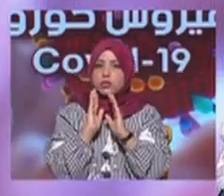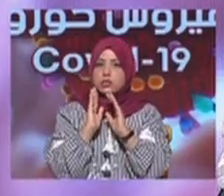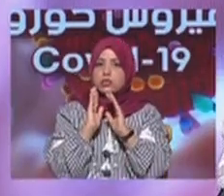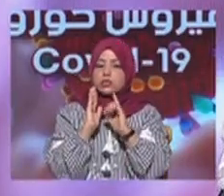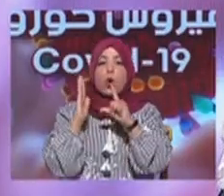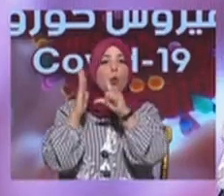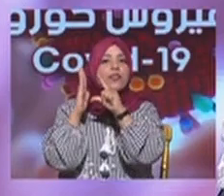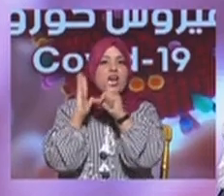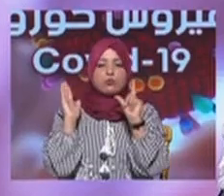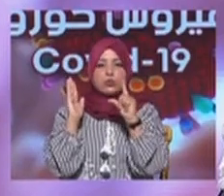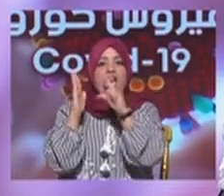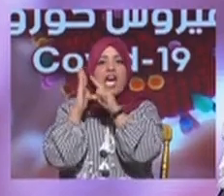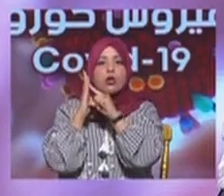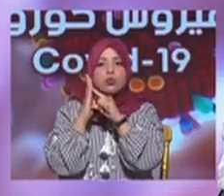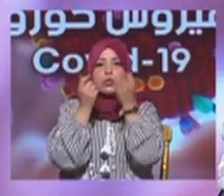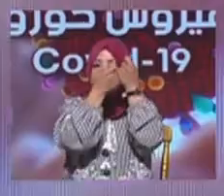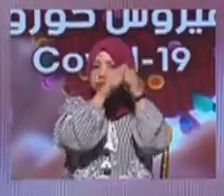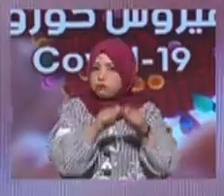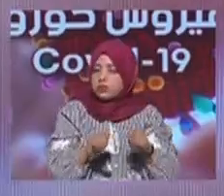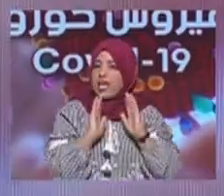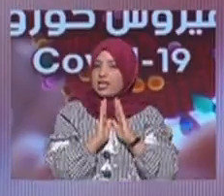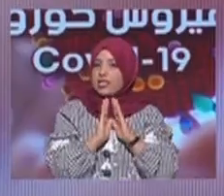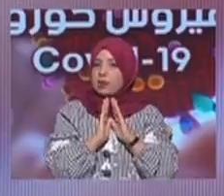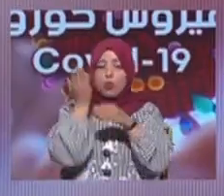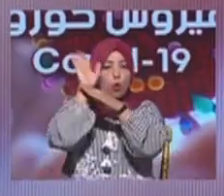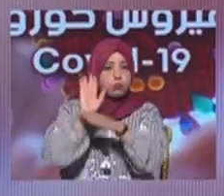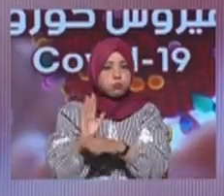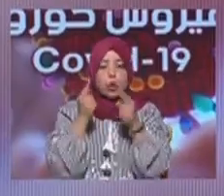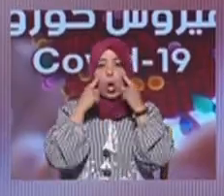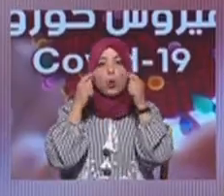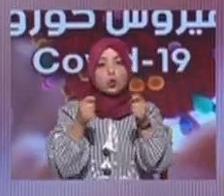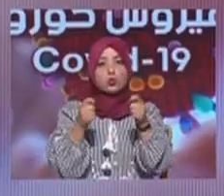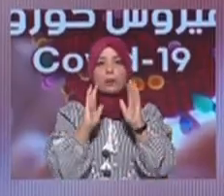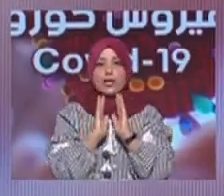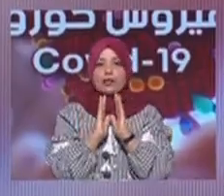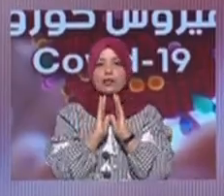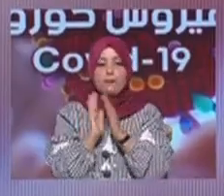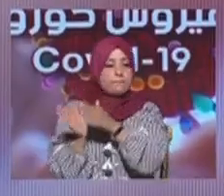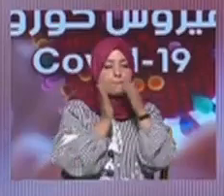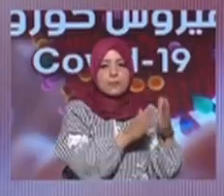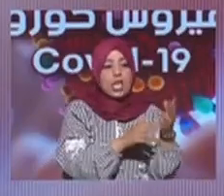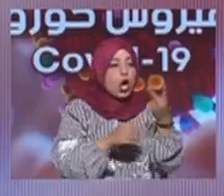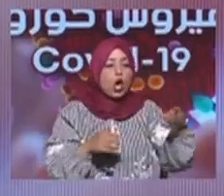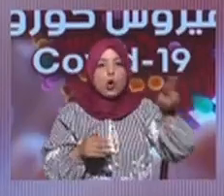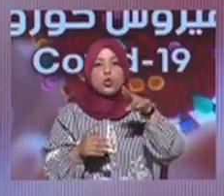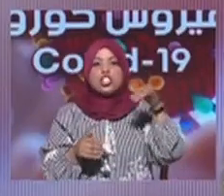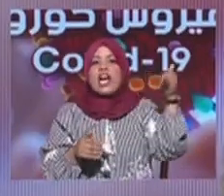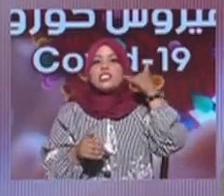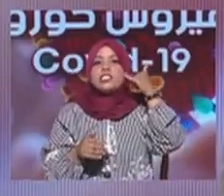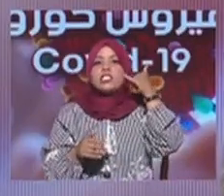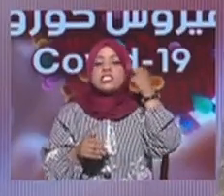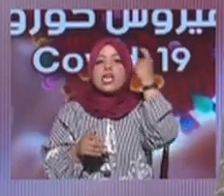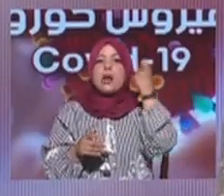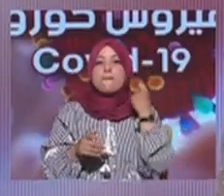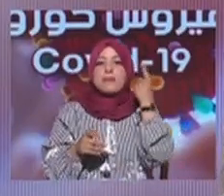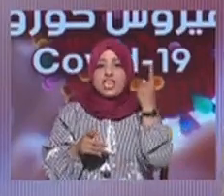وشوف ما نمنعوش من هالفيروس. كلمه بركه، راهو ال 190 رجع يشتغل بالكدا. رجع والفرق الساميو قاعدين يشتغلوا، وتوا حاليا